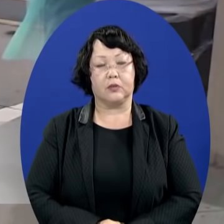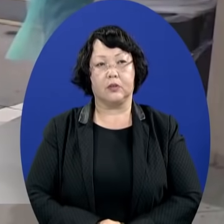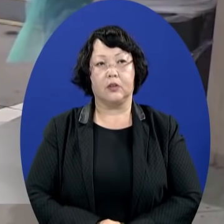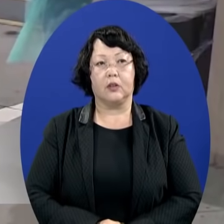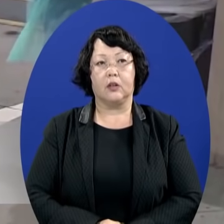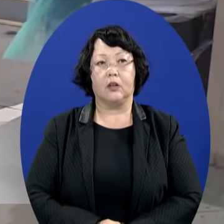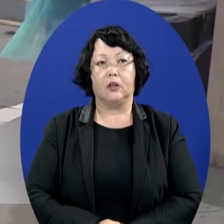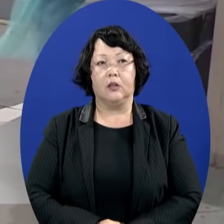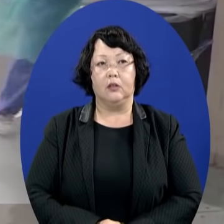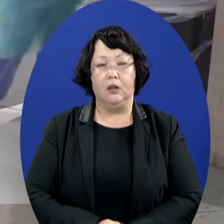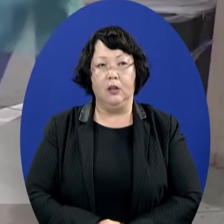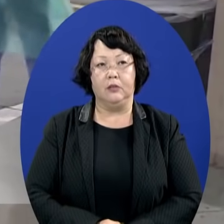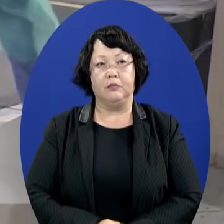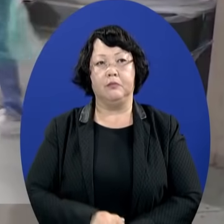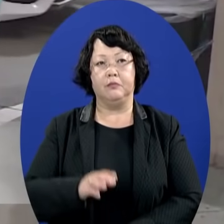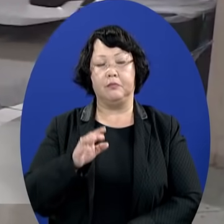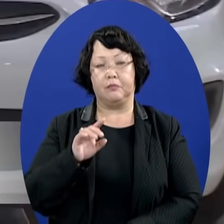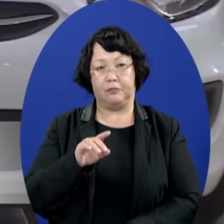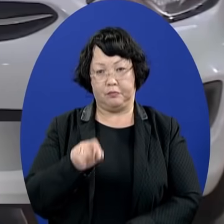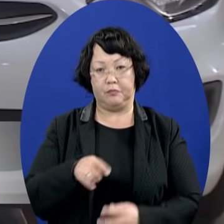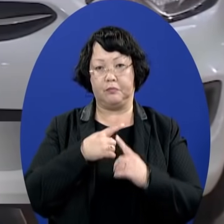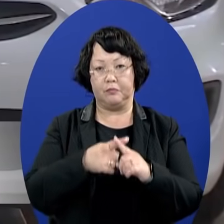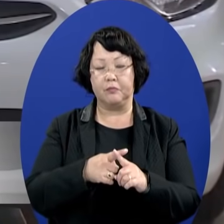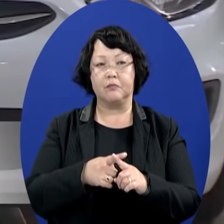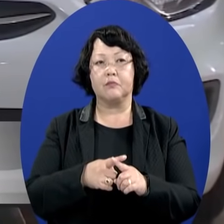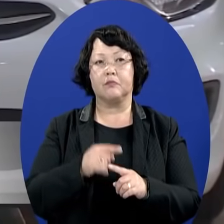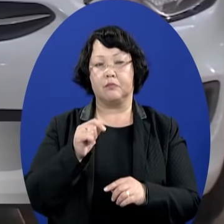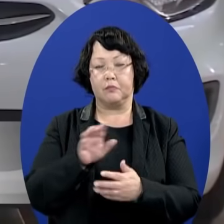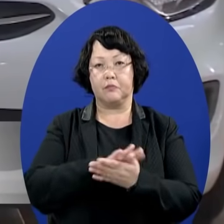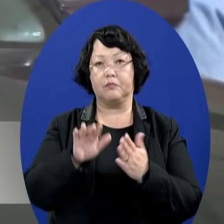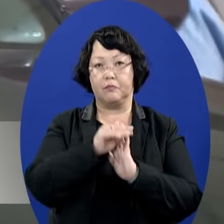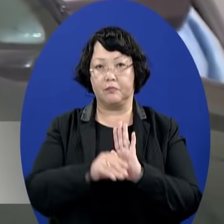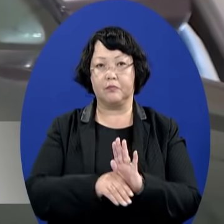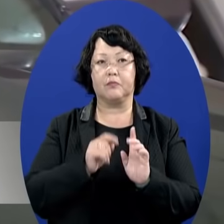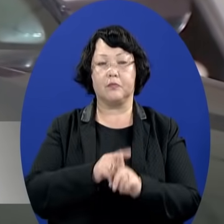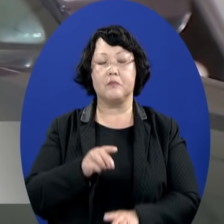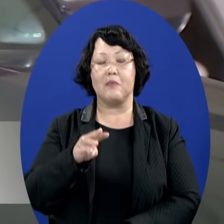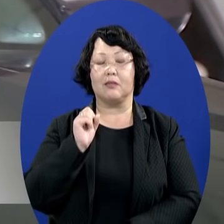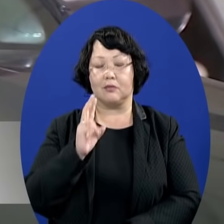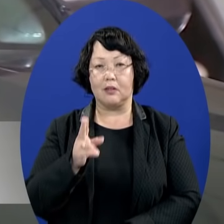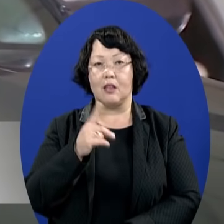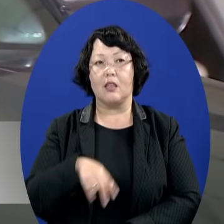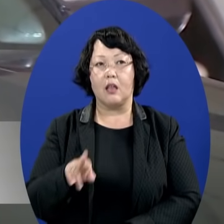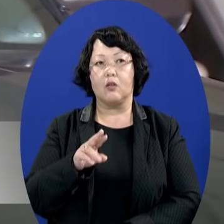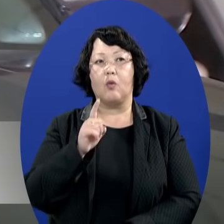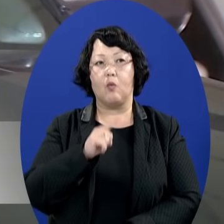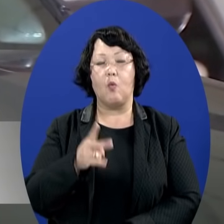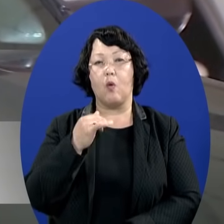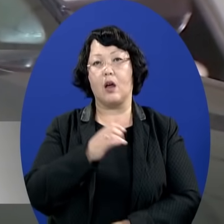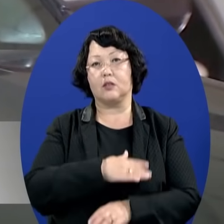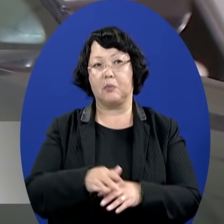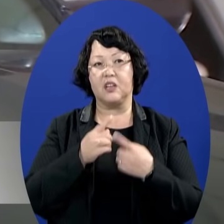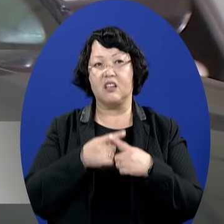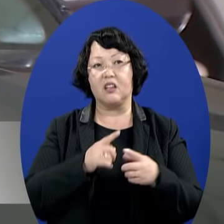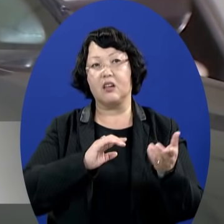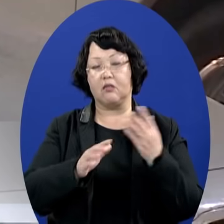За эрх 11 сараас энэ хоригоо сулруулж байгаа юм. За энэ шин журам Мексик, Канадаас хуурай замаар хил нэвтрэх иргэдэд хамаарахгүй